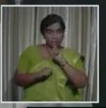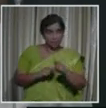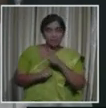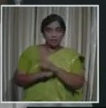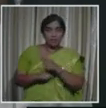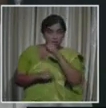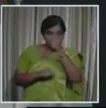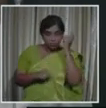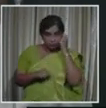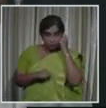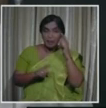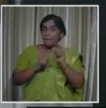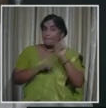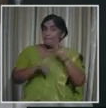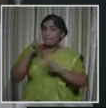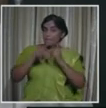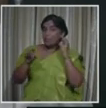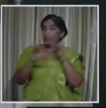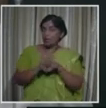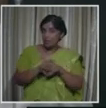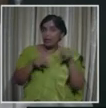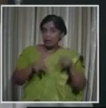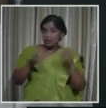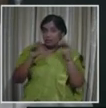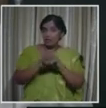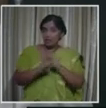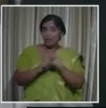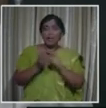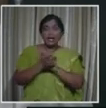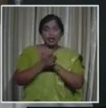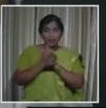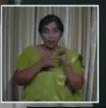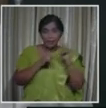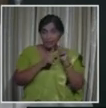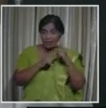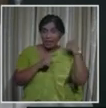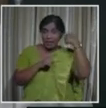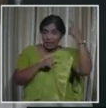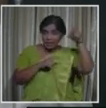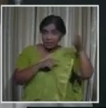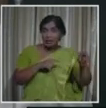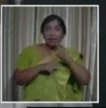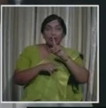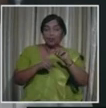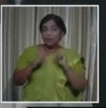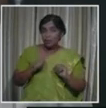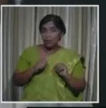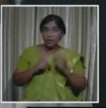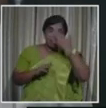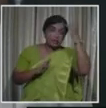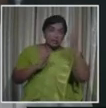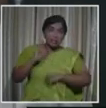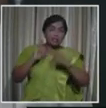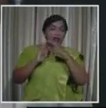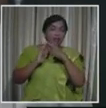ඔතන මතක ඇති මේ පාර්ලිමේන්තුව නියෝජනය කරපු දැන් නියෝජනය නොකර තිරුණිකා ප්‍රේමචන්ද්‍රලා තිරුණිකා ප්‍රේමචන්ද්‍රලා මොකද්ද කිව්වේ යාපනයේ ඉඳලා